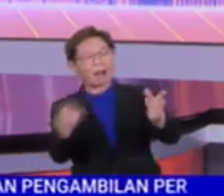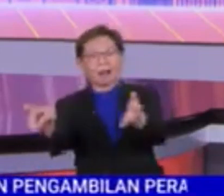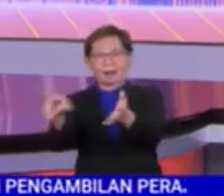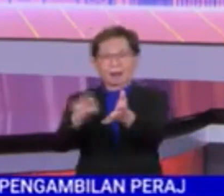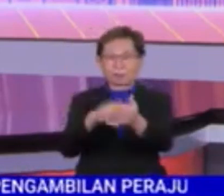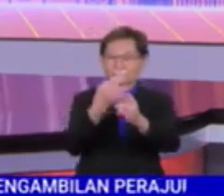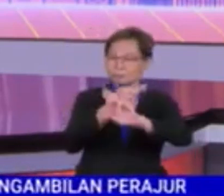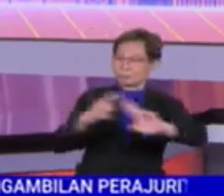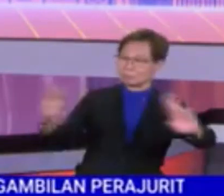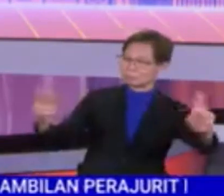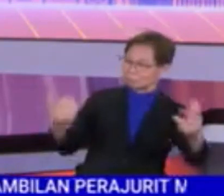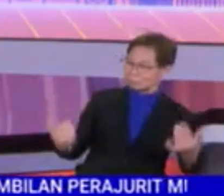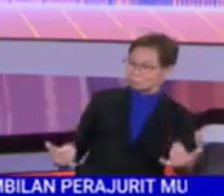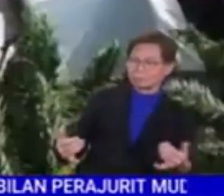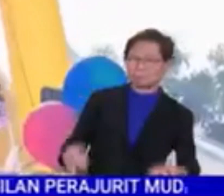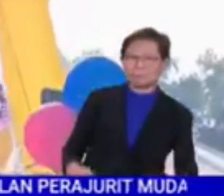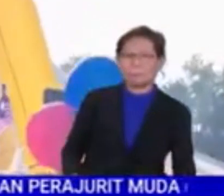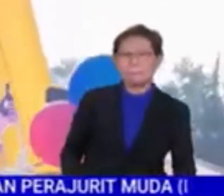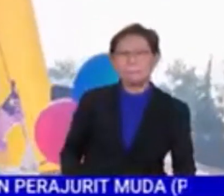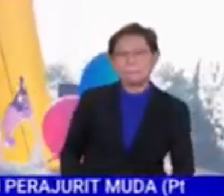laporan disediakan.